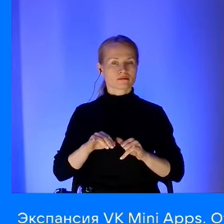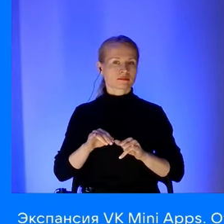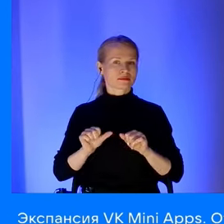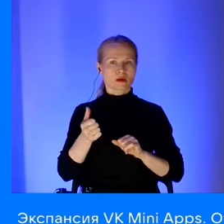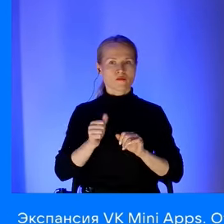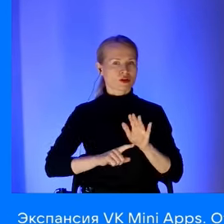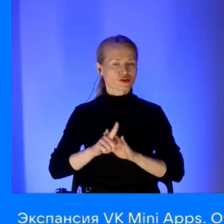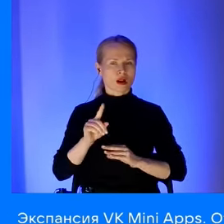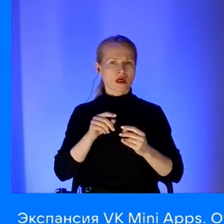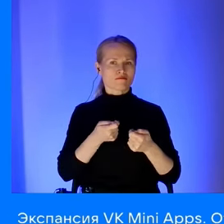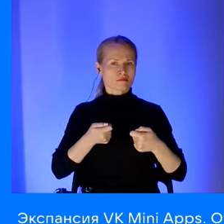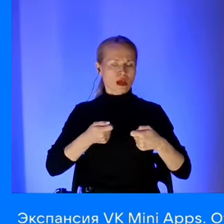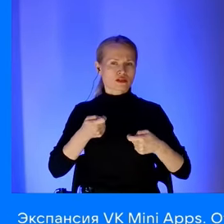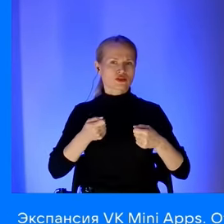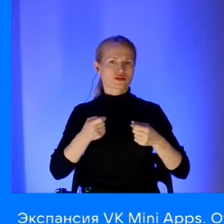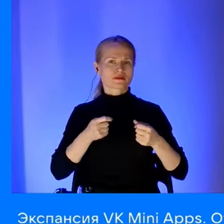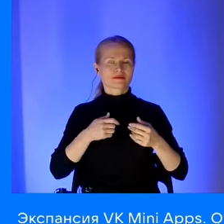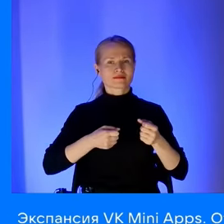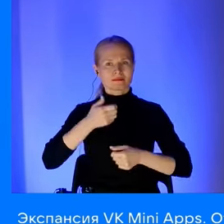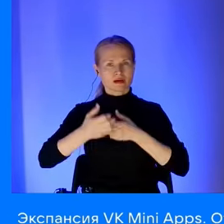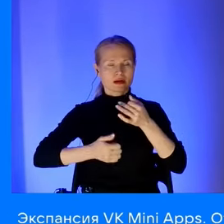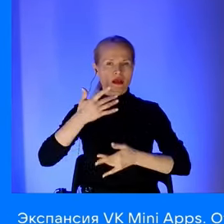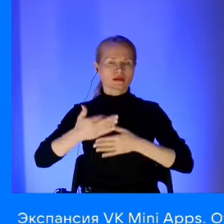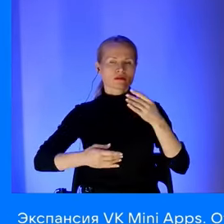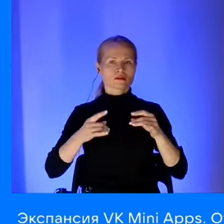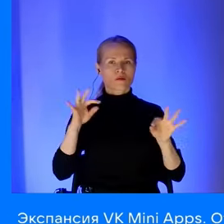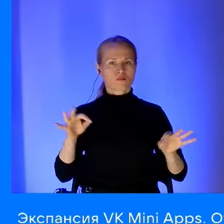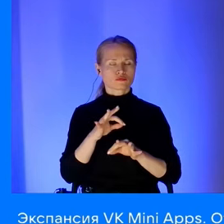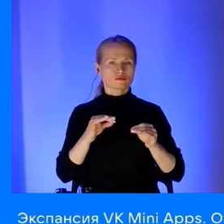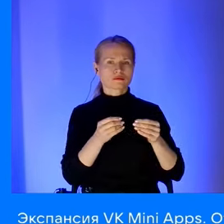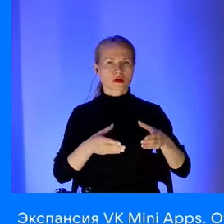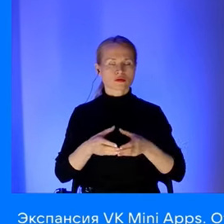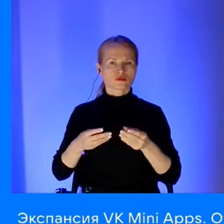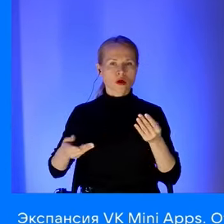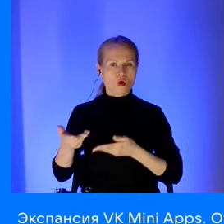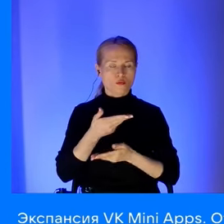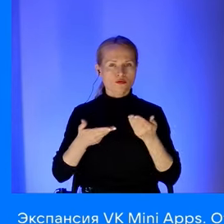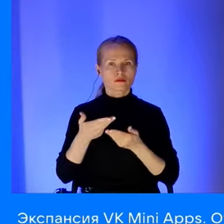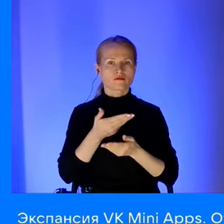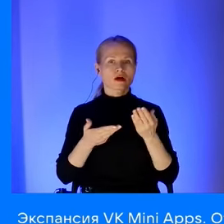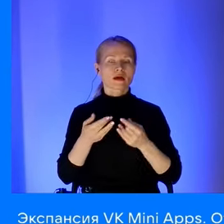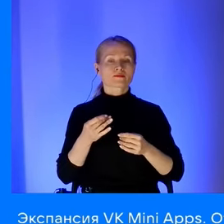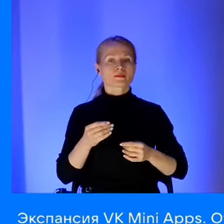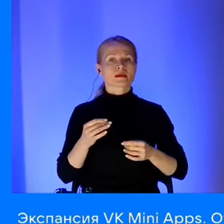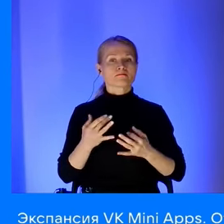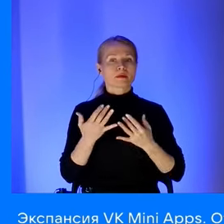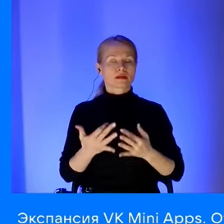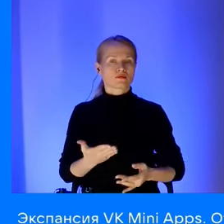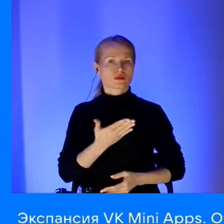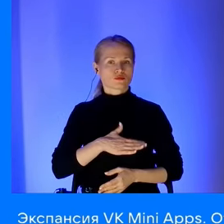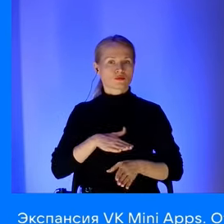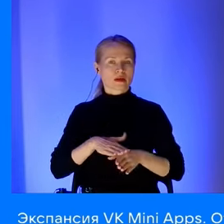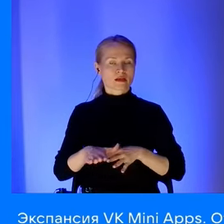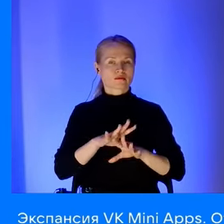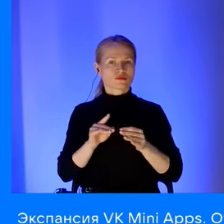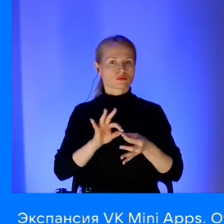появился мессенджер, лента, музыка, группы, сообщества. Он все время обрастал новой функциональностью. И удовлетворять потребности аудитории